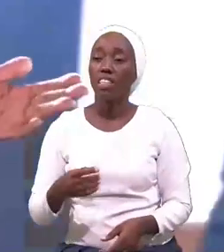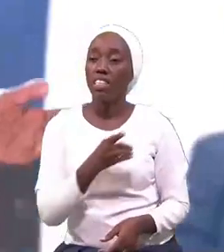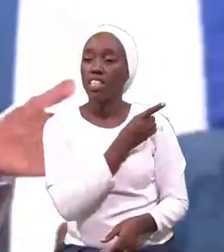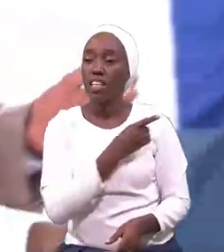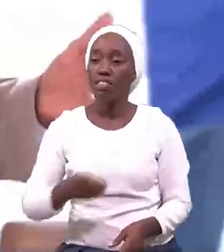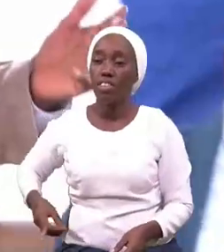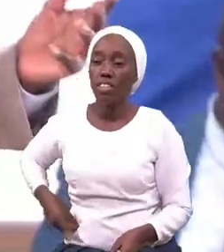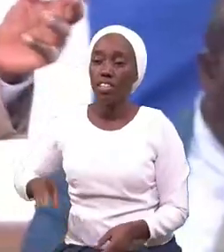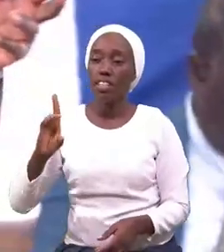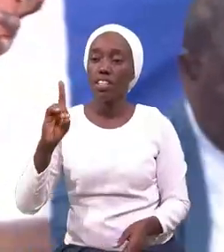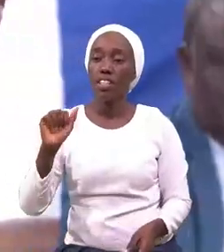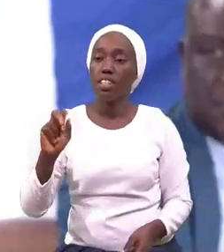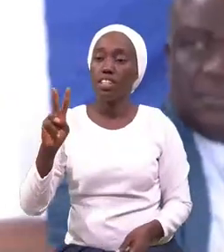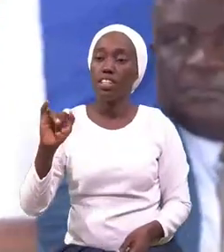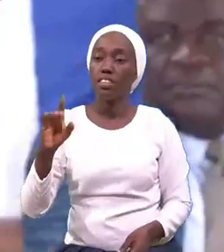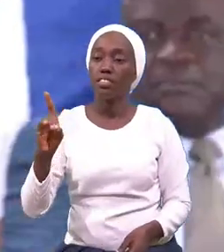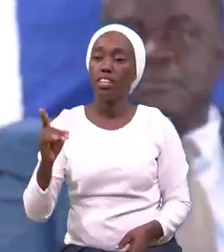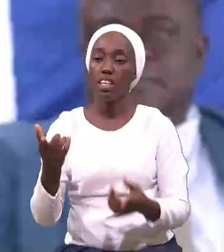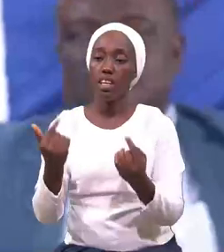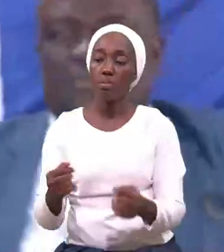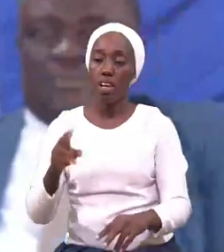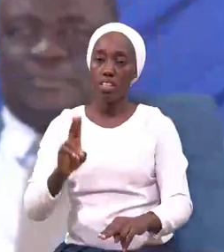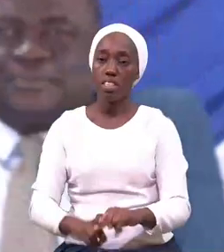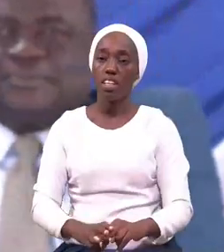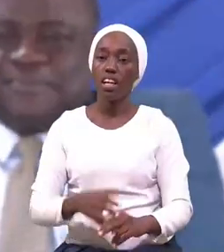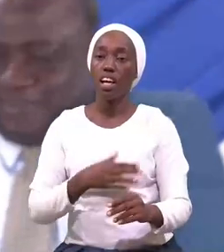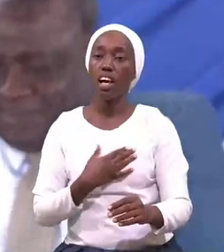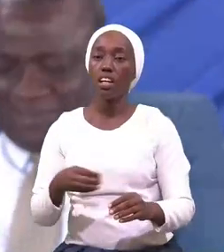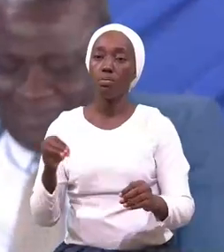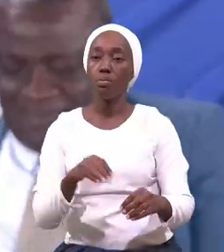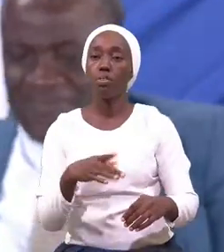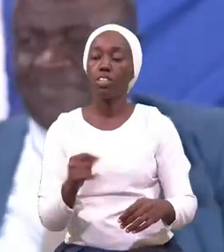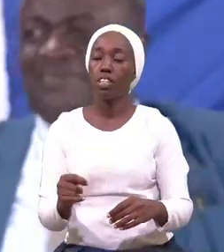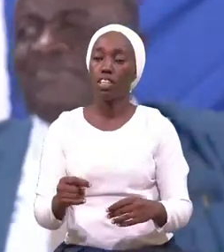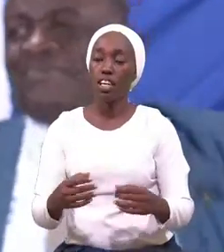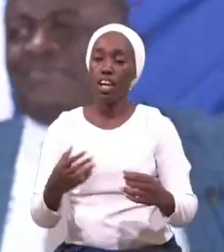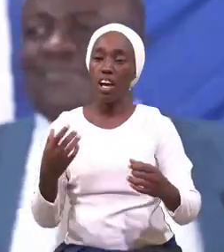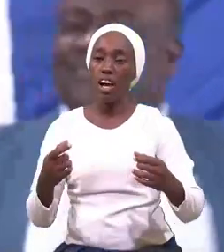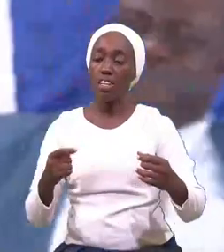venu. Et il s'est assis. Et il a mis sa main sur l'harpe.